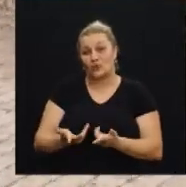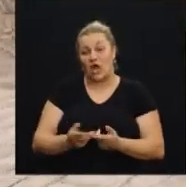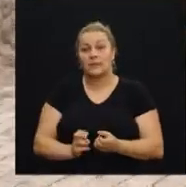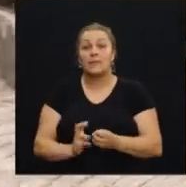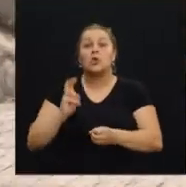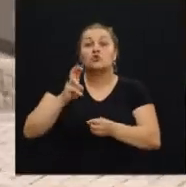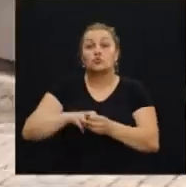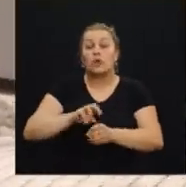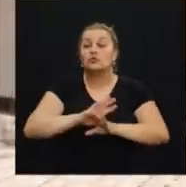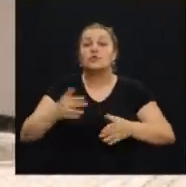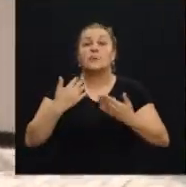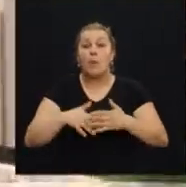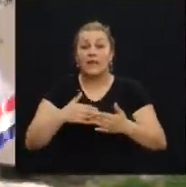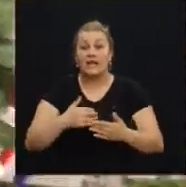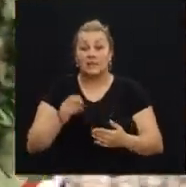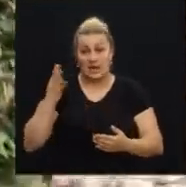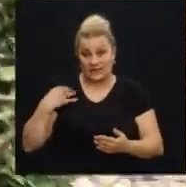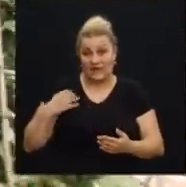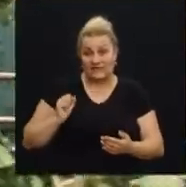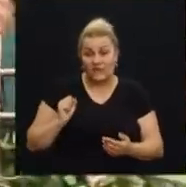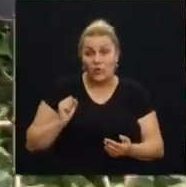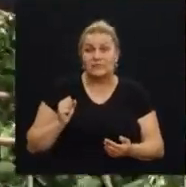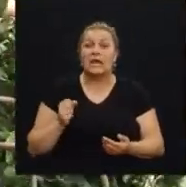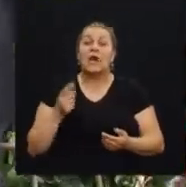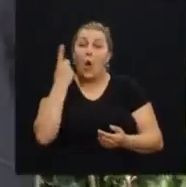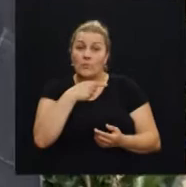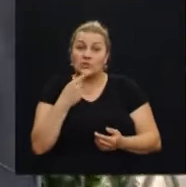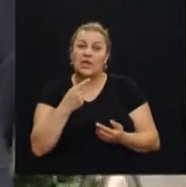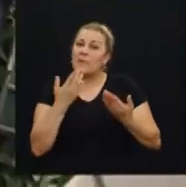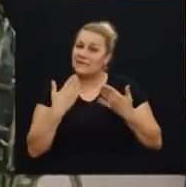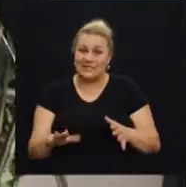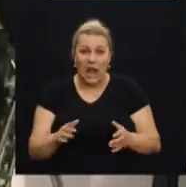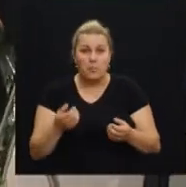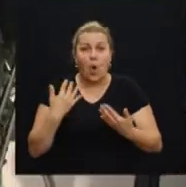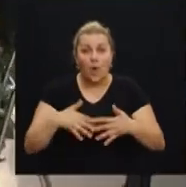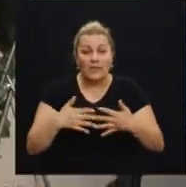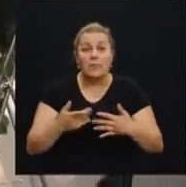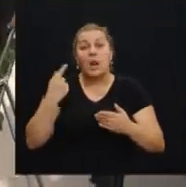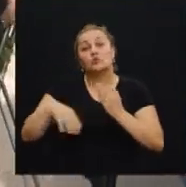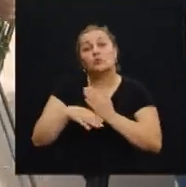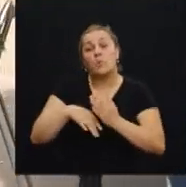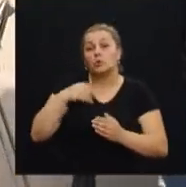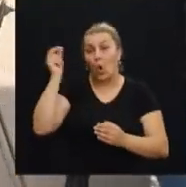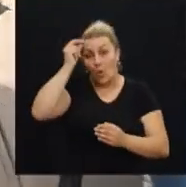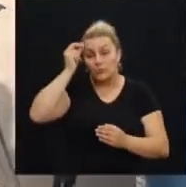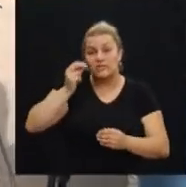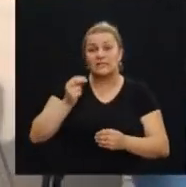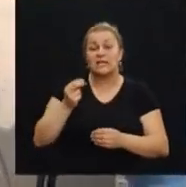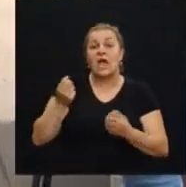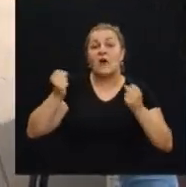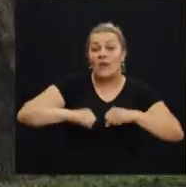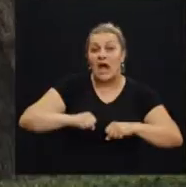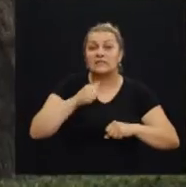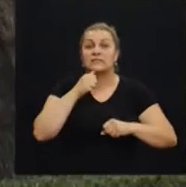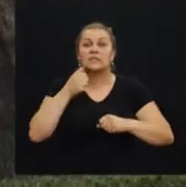svim operacijama Hrvatske vojske, omiška je postrojba, iako slabo naoružana i opremljena, u stalnu pomoć općinskih vlasti, poduzeća i drugih